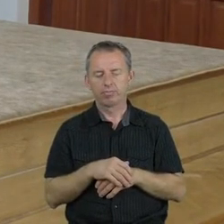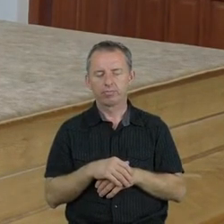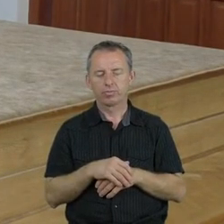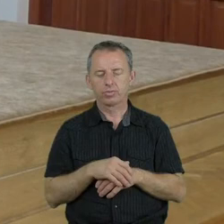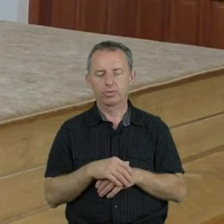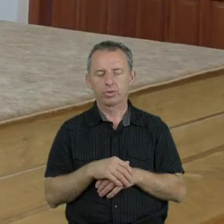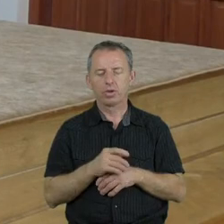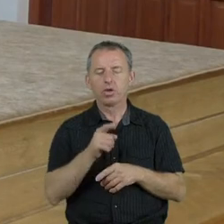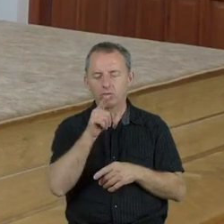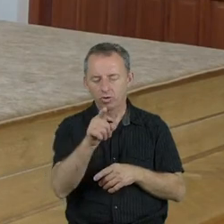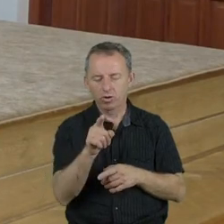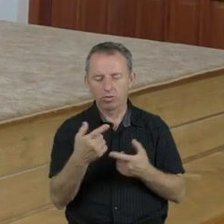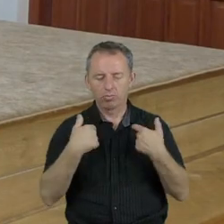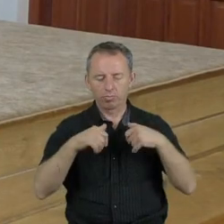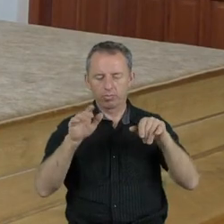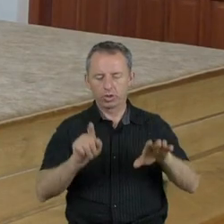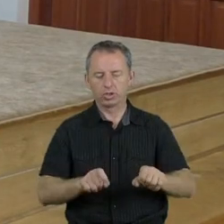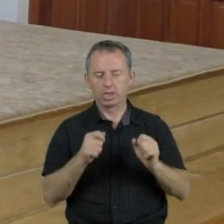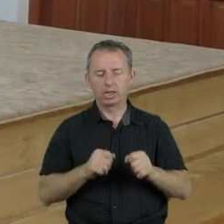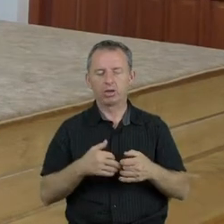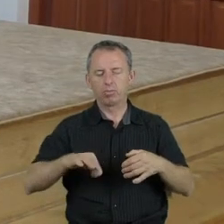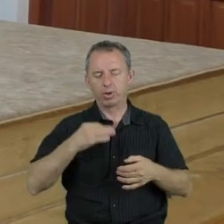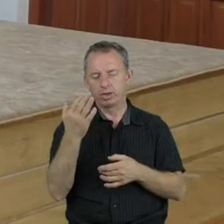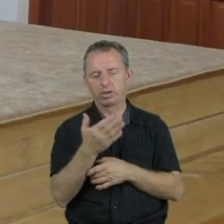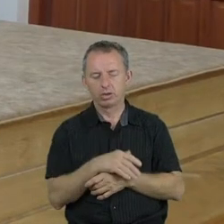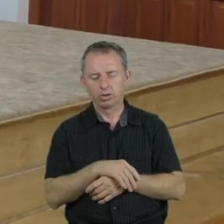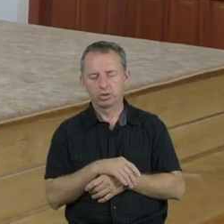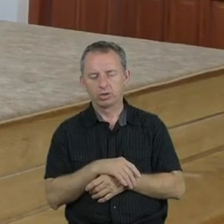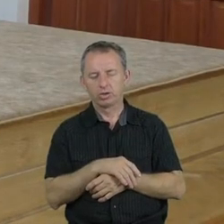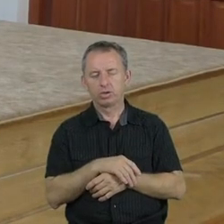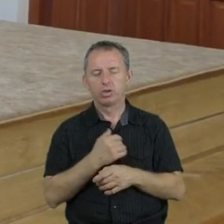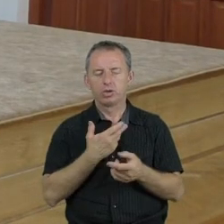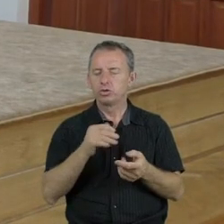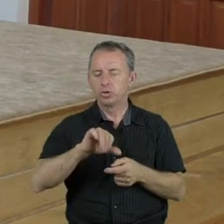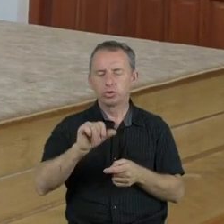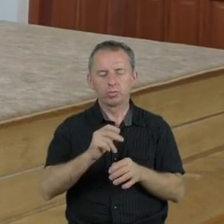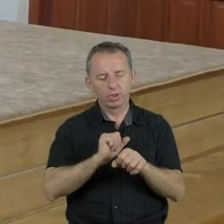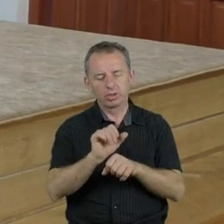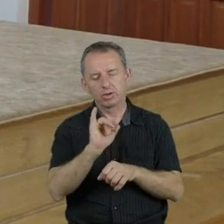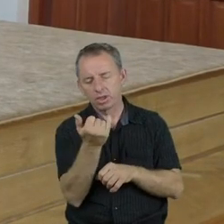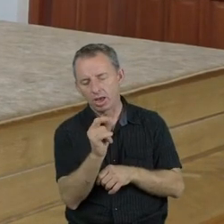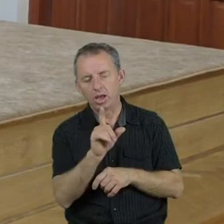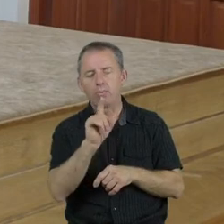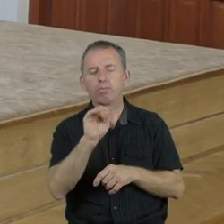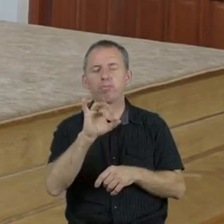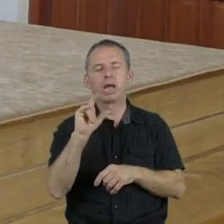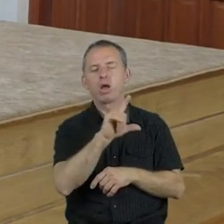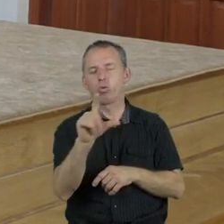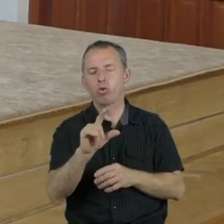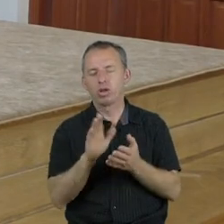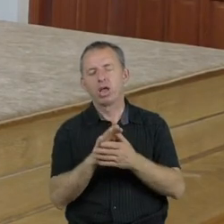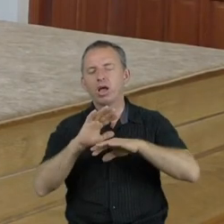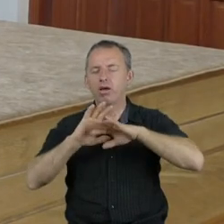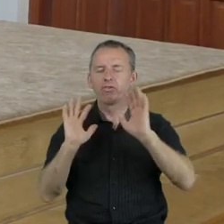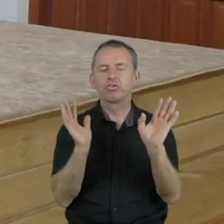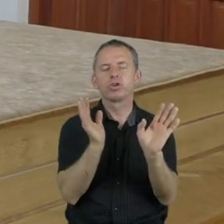Przed Twoją potęgą, Panie, niczym jesteśmy jak pył na wietrze.